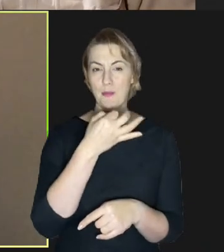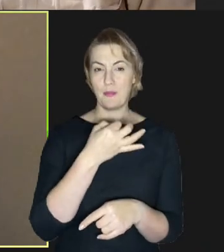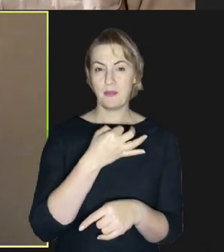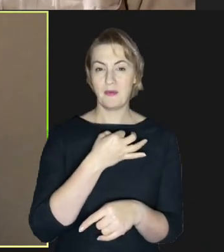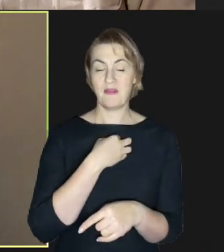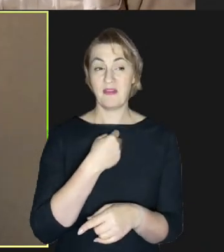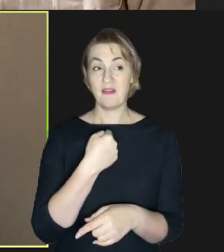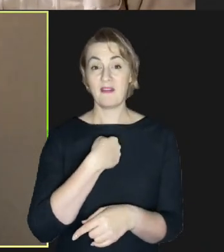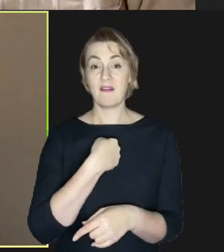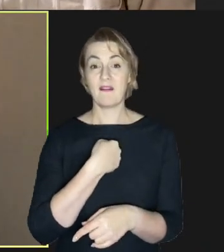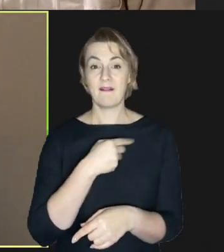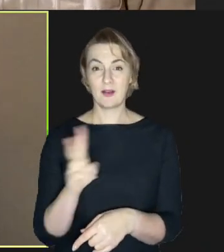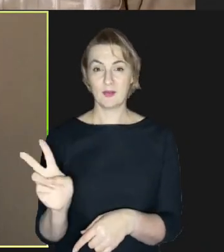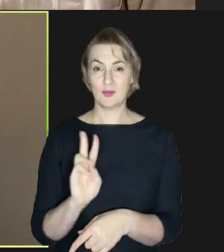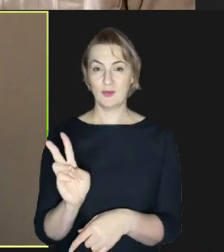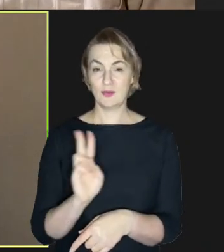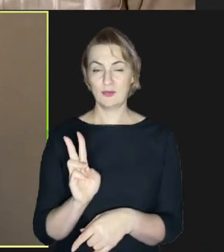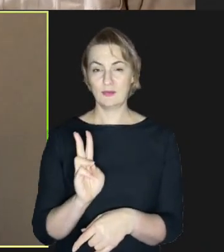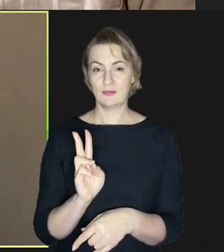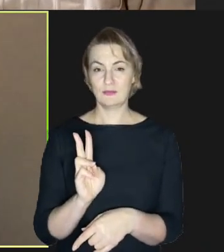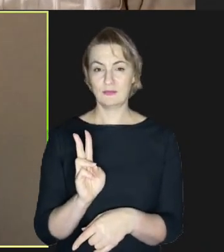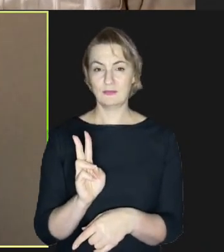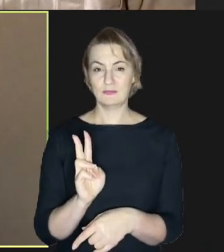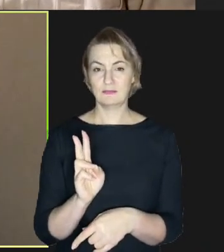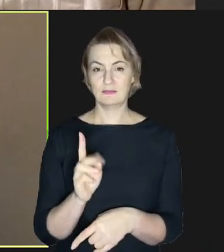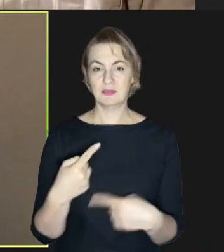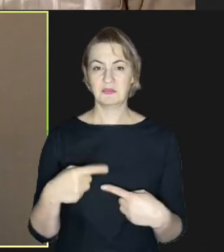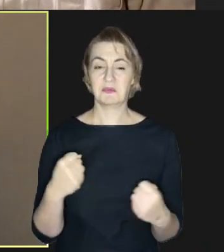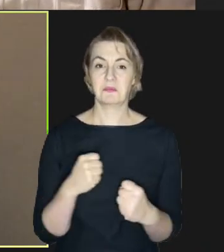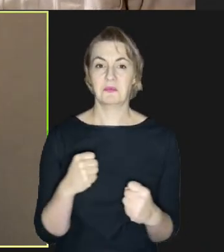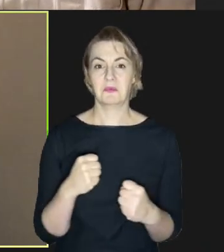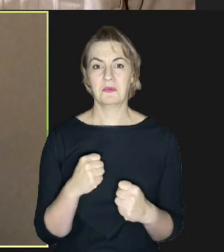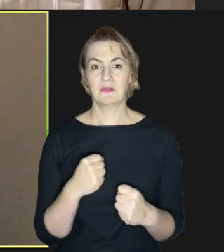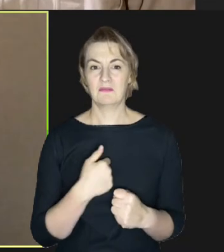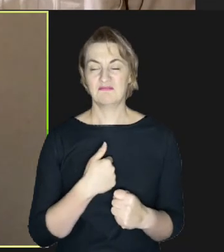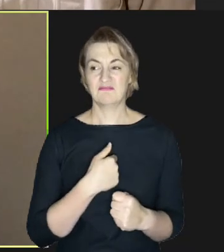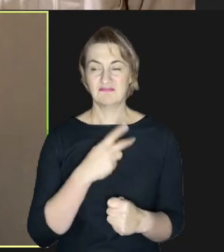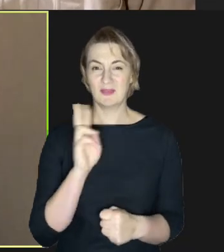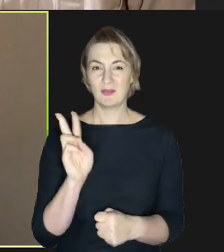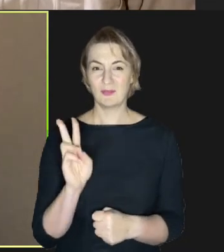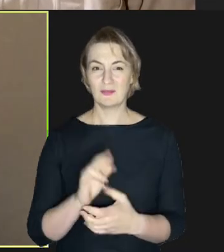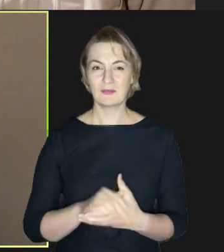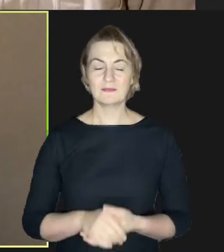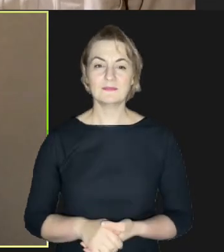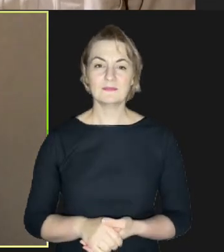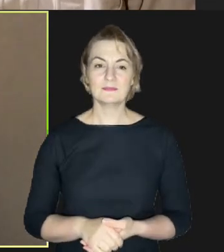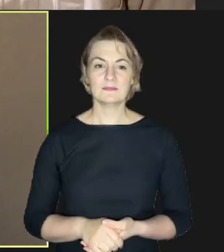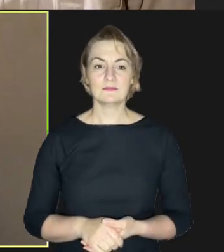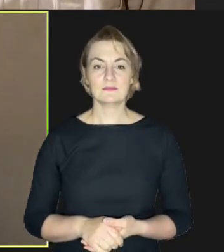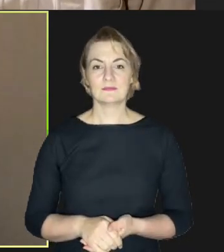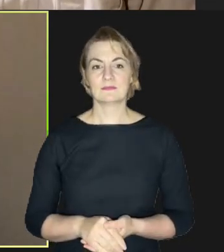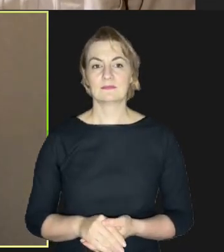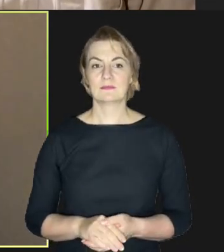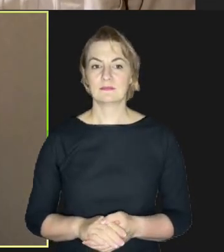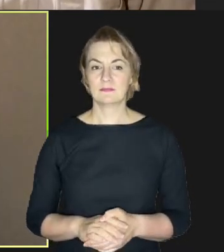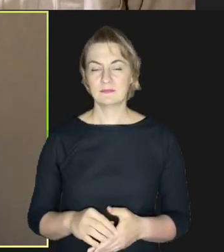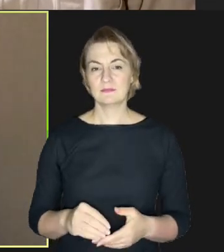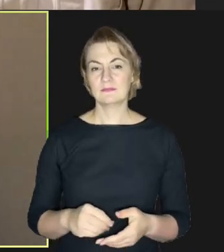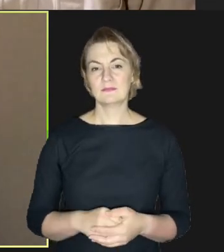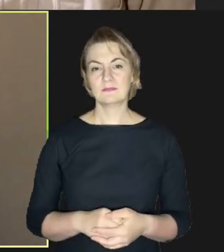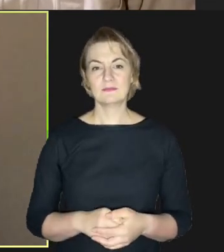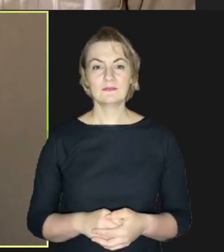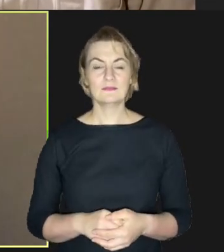prawdziwą tożsamość, tak? Czy nie bać się zakwestionowania tego, co nam się wydaje